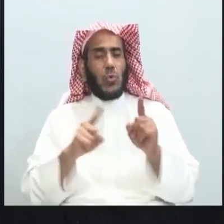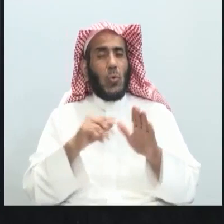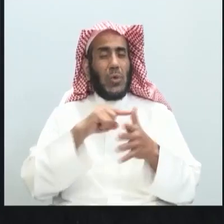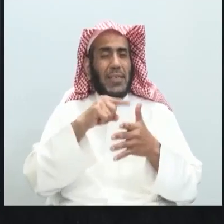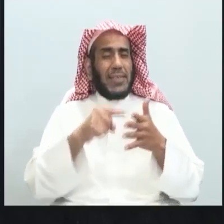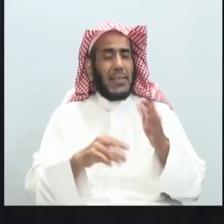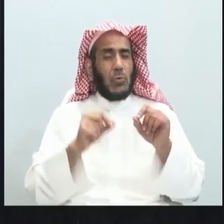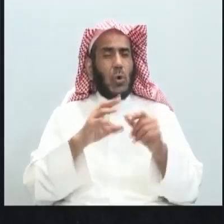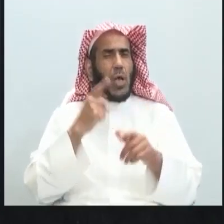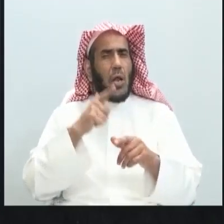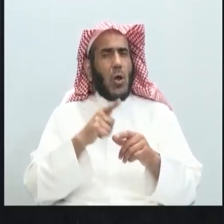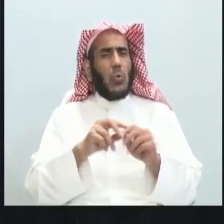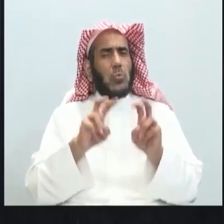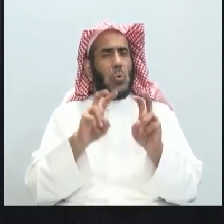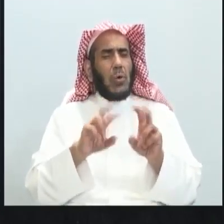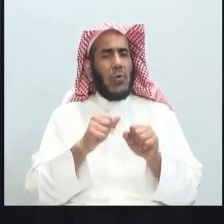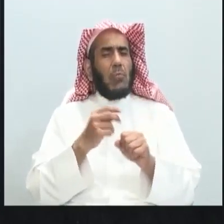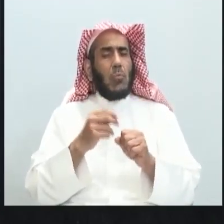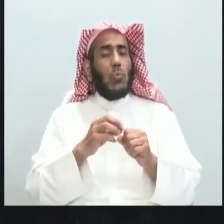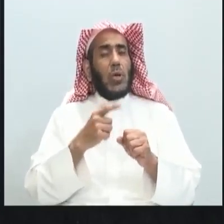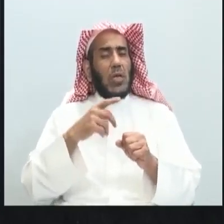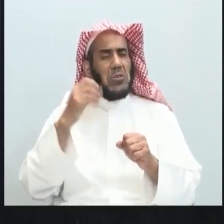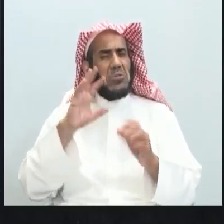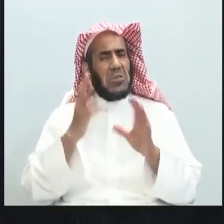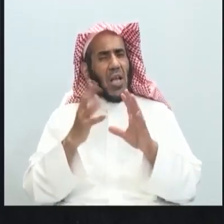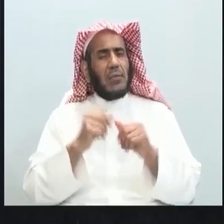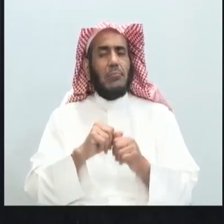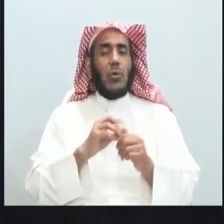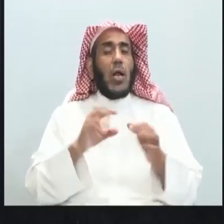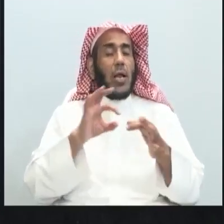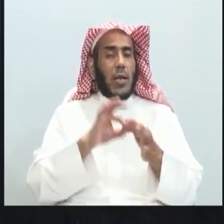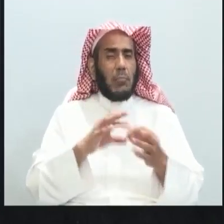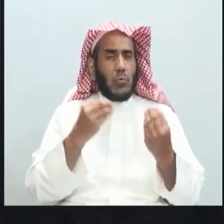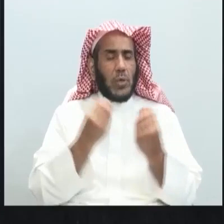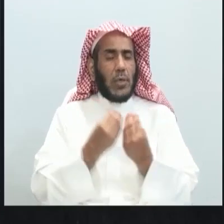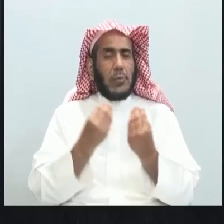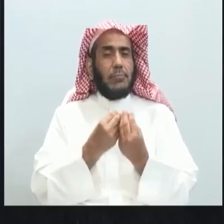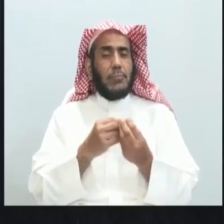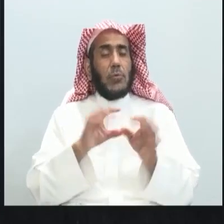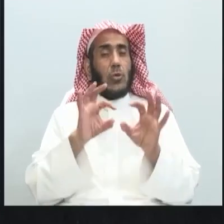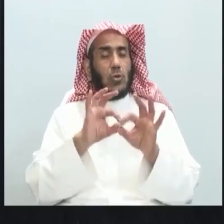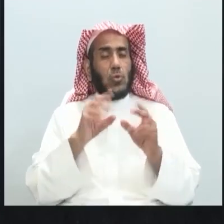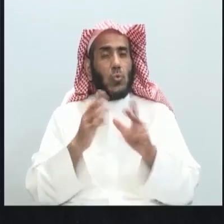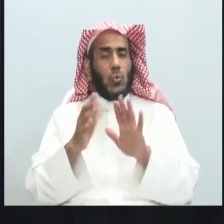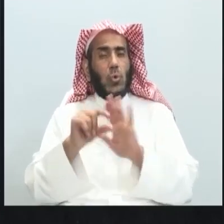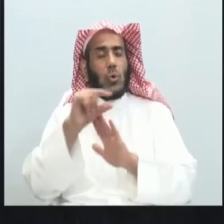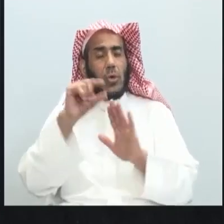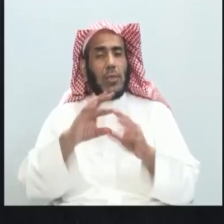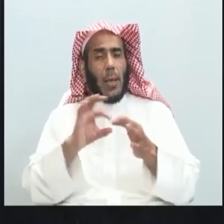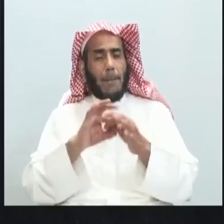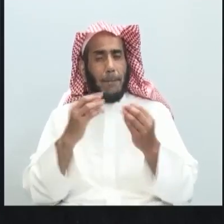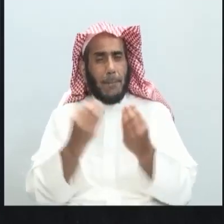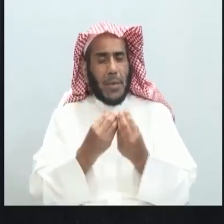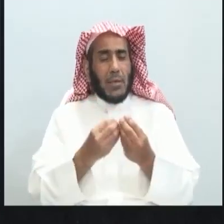السور قيل انه توقيفي وقيل انه اجتهادي فهنا نربط واياكم السورتين بعضهما